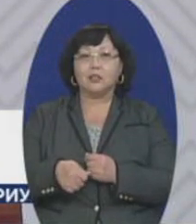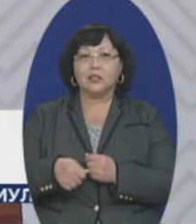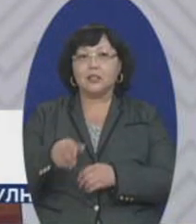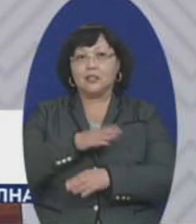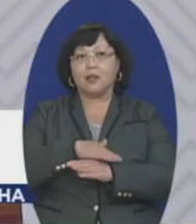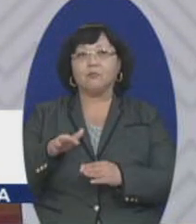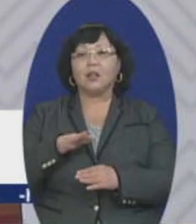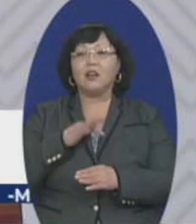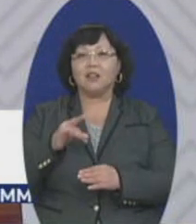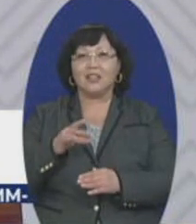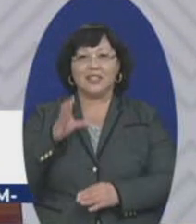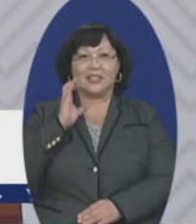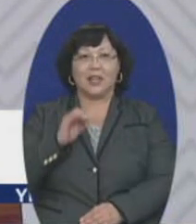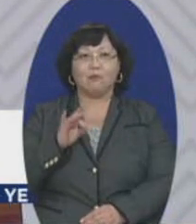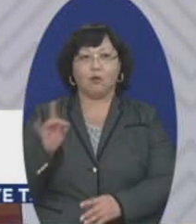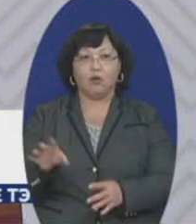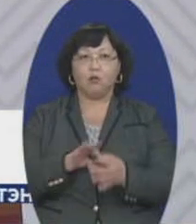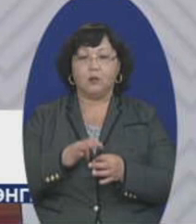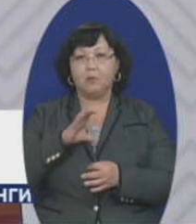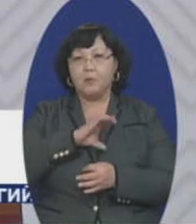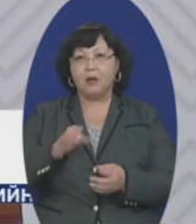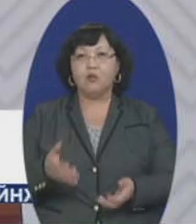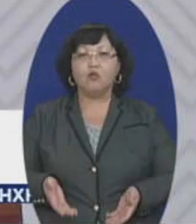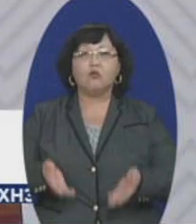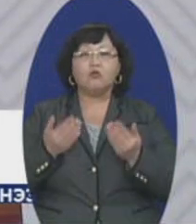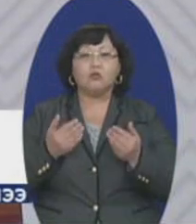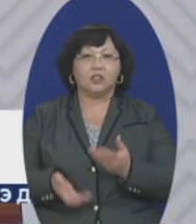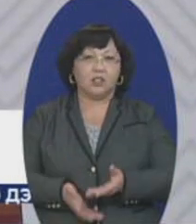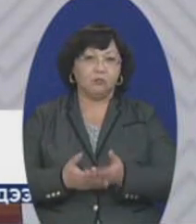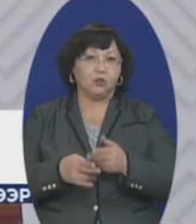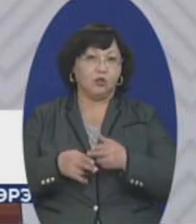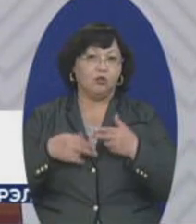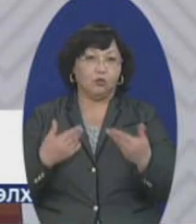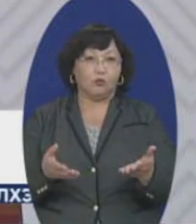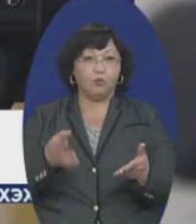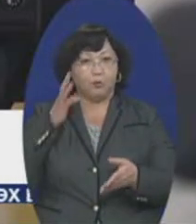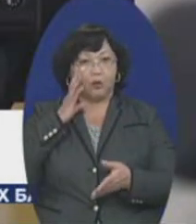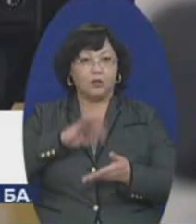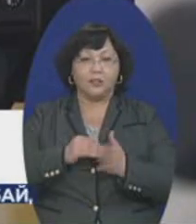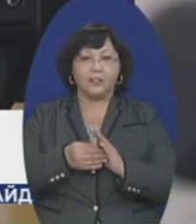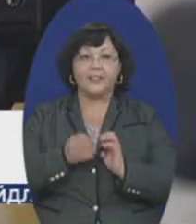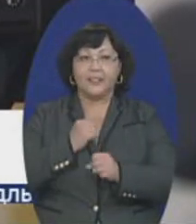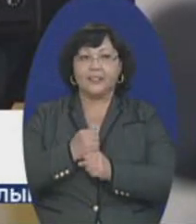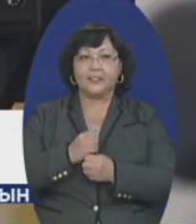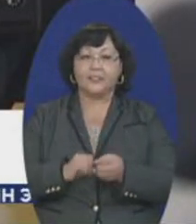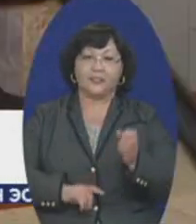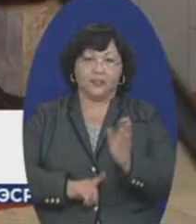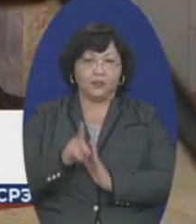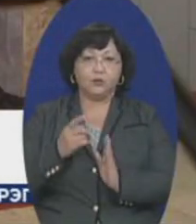одоо харьяа байгууллагуудаас тодорхой хэмжээ хөнгөлөх, дэмжлэг үзүүлэх ийм бодлого бас хийж хэрэгжүүлж эхэлсэн.